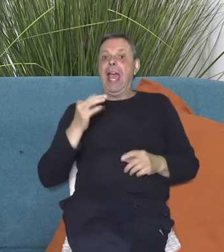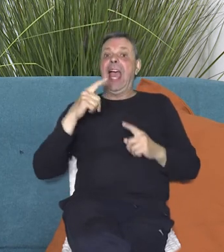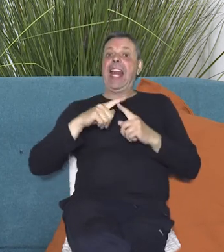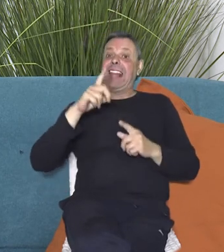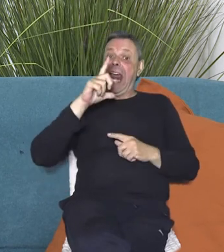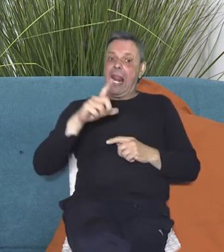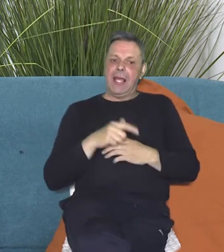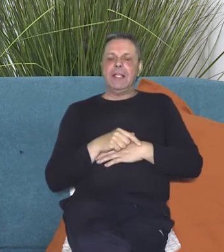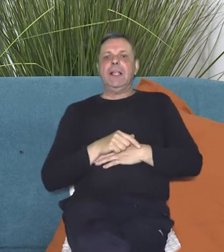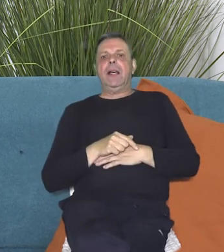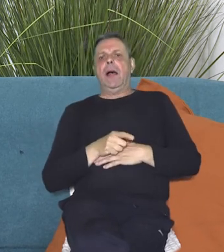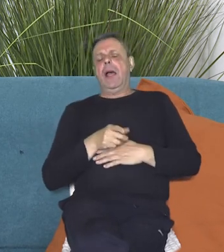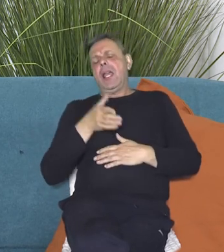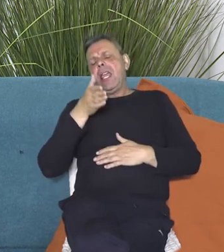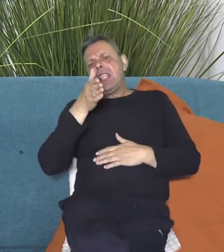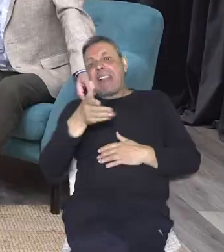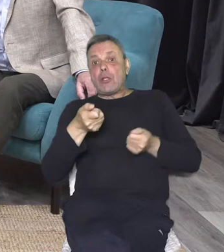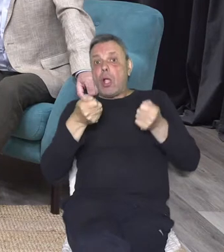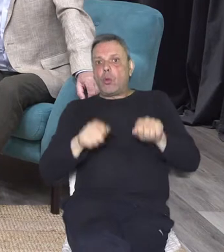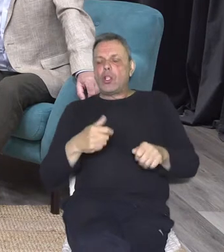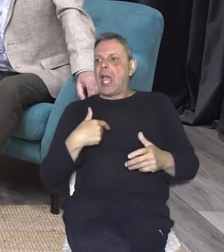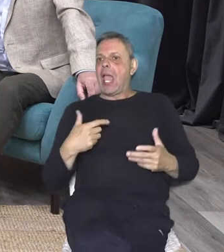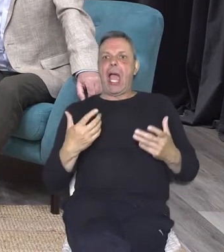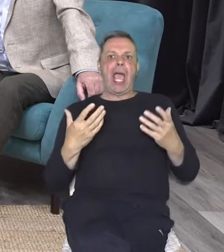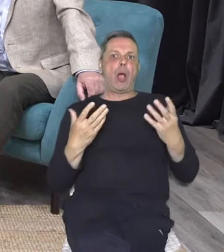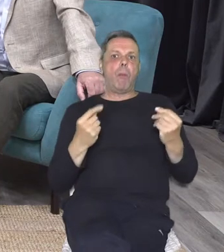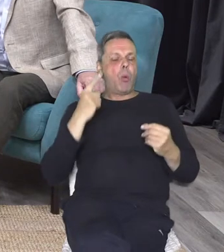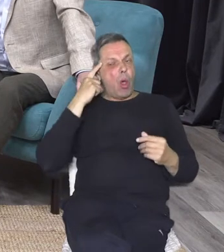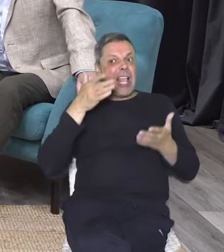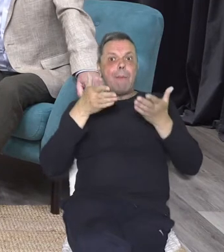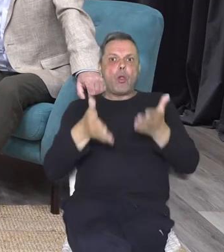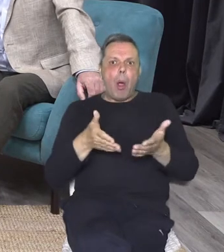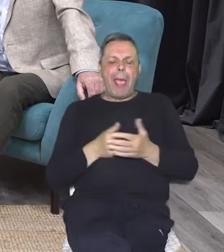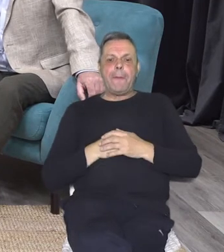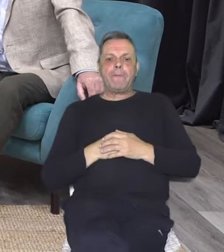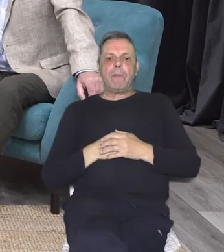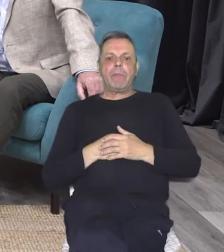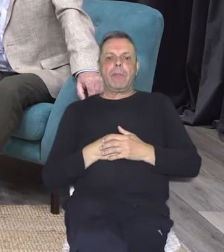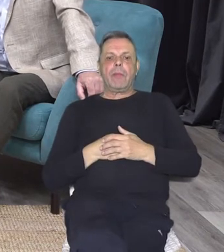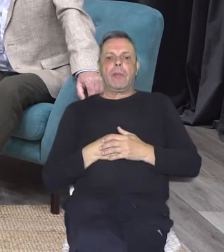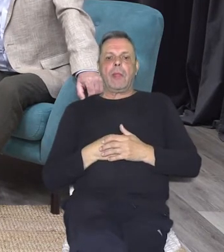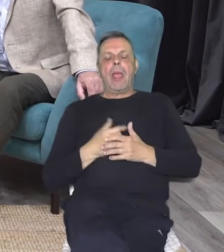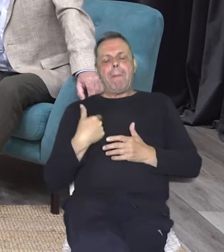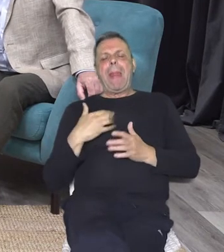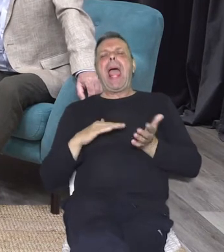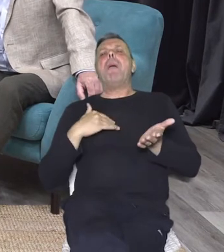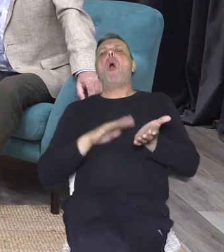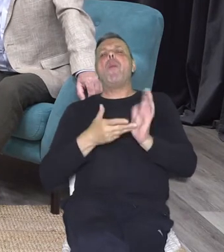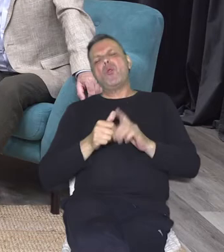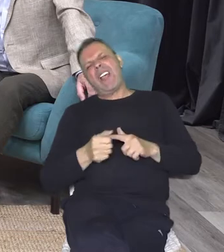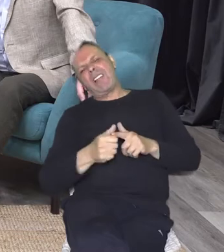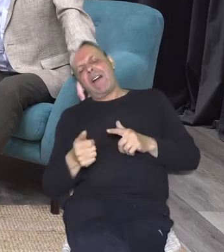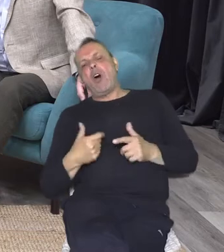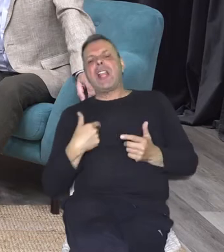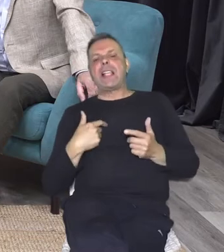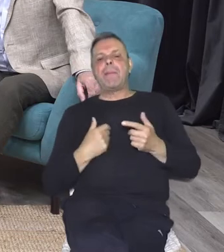na RTL-u direktno. I onda su tad zaključili da jako puno kao znam o tome i poslije me moj muž zezao da